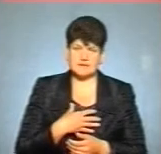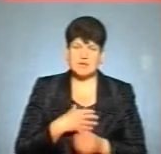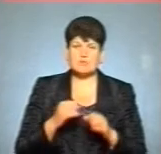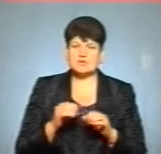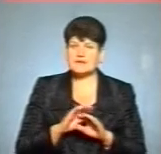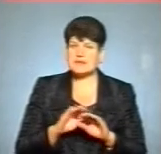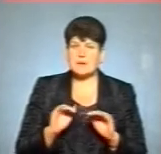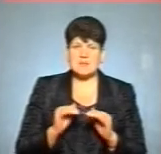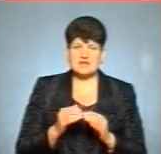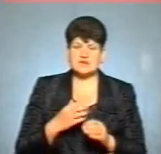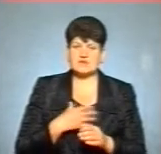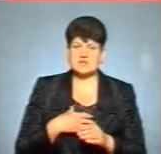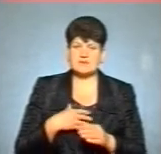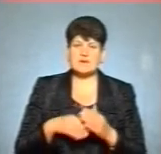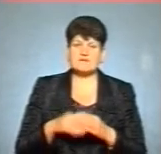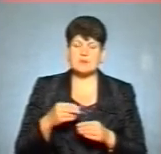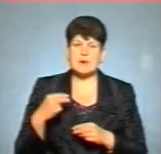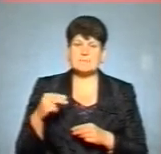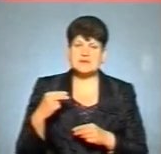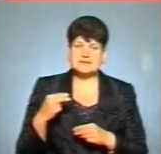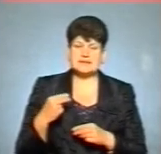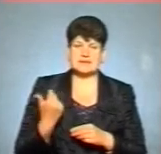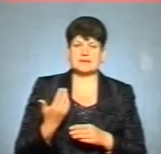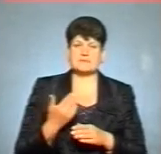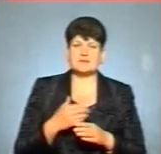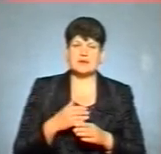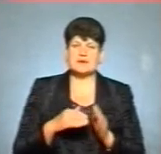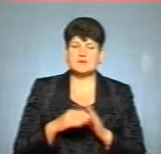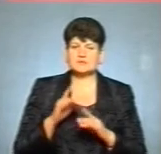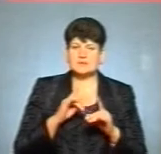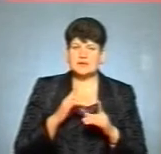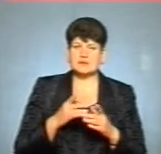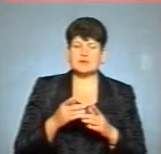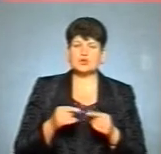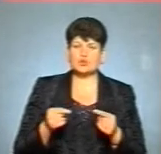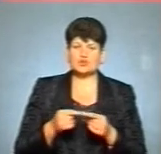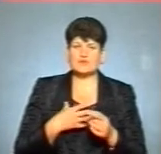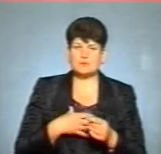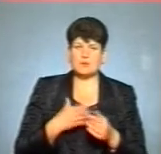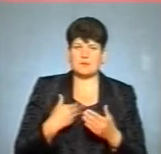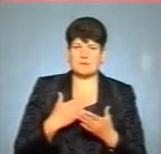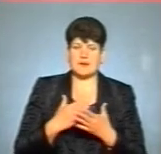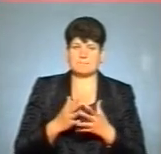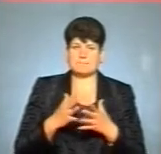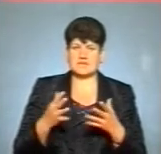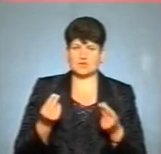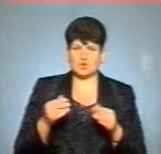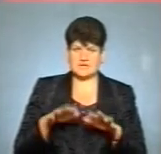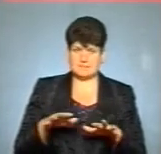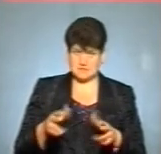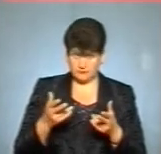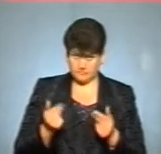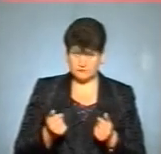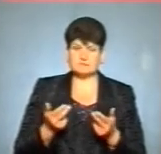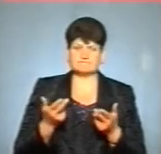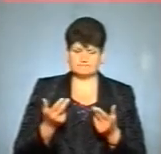важливими, ніж вибори президента чи парламентські вибори, і точно важливіші, ніж попередні місцеві вибори, бо ми маємо більше повноважень, більше грошей на місцях, так?